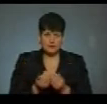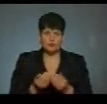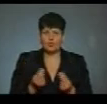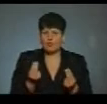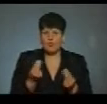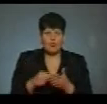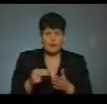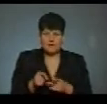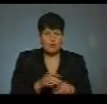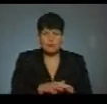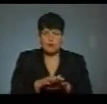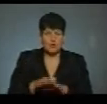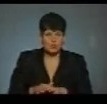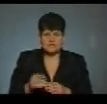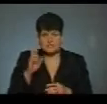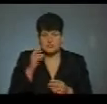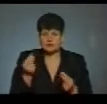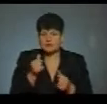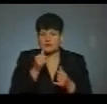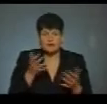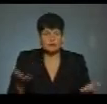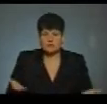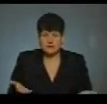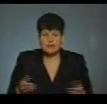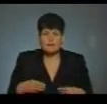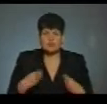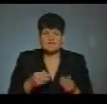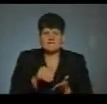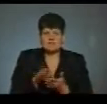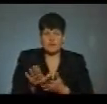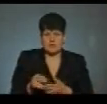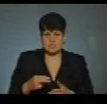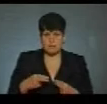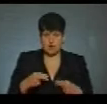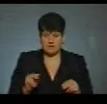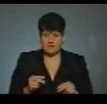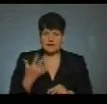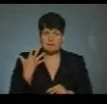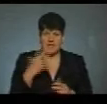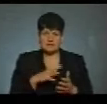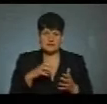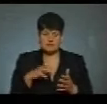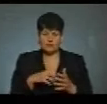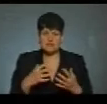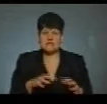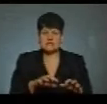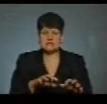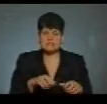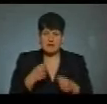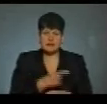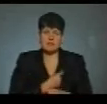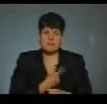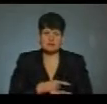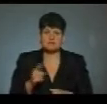його по перерахунку за бюджетні кошти ми не могли ніде, і постачальники відмовлялись продавати. 5 відсмоктувачів забрали медики з Бараської